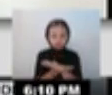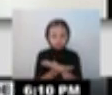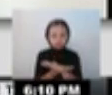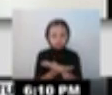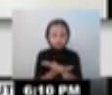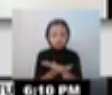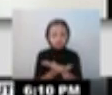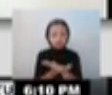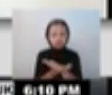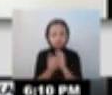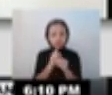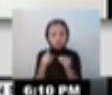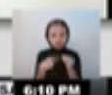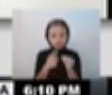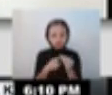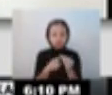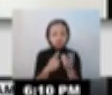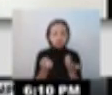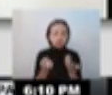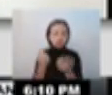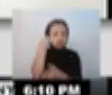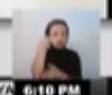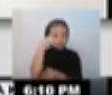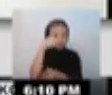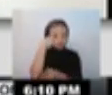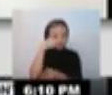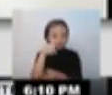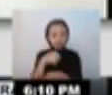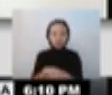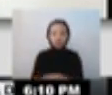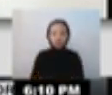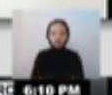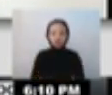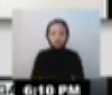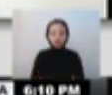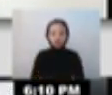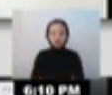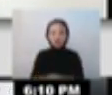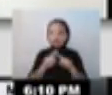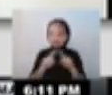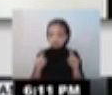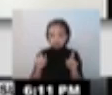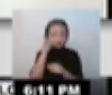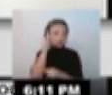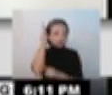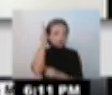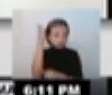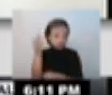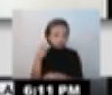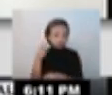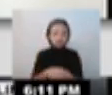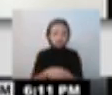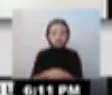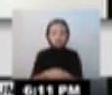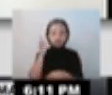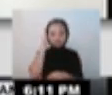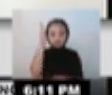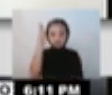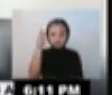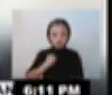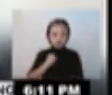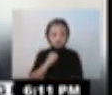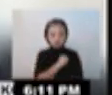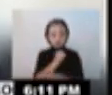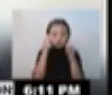Ayaw kong magiging presidents sa pag-violate ng inter-chamber courtesy. Pagdating ng araw, yung mga future senators, ako ang palaging gagawing presidents